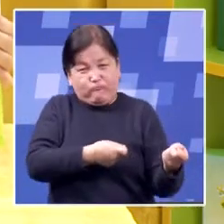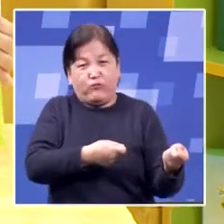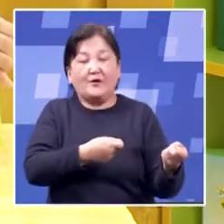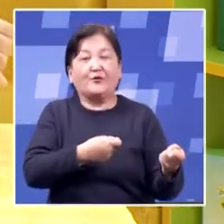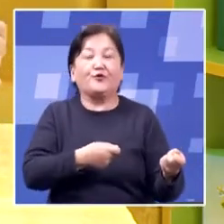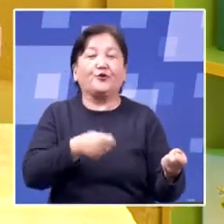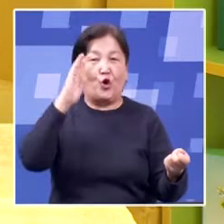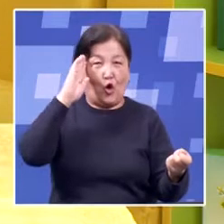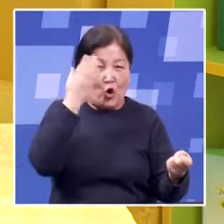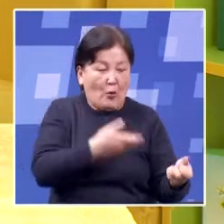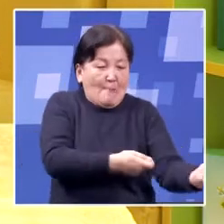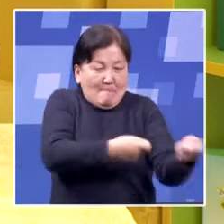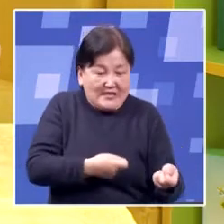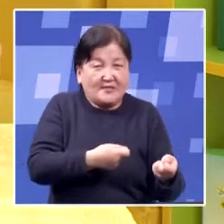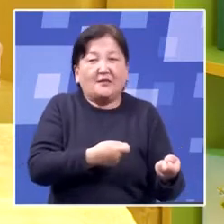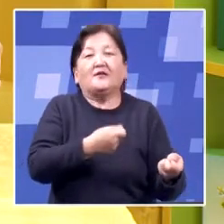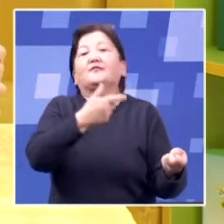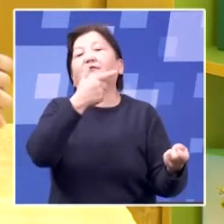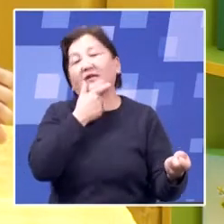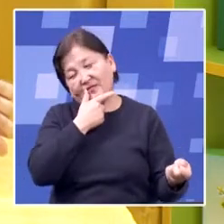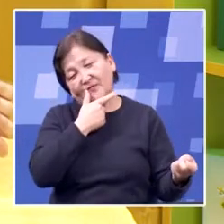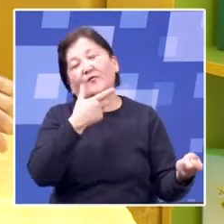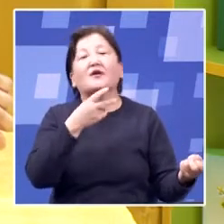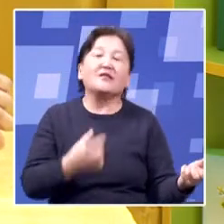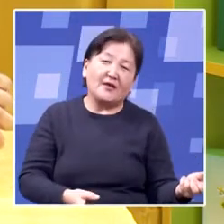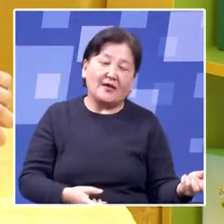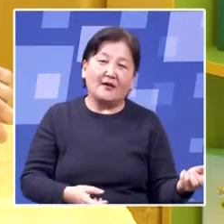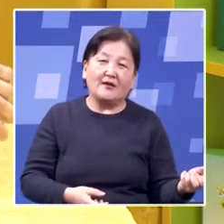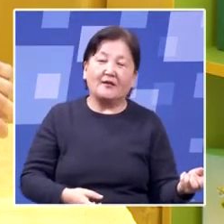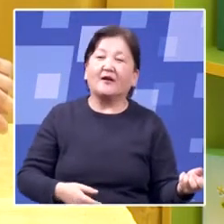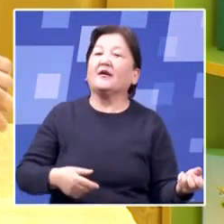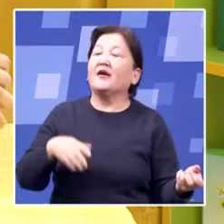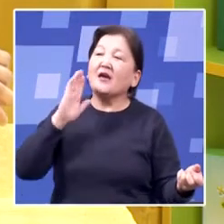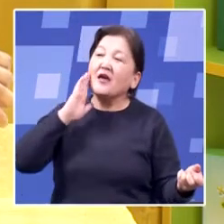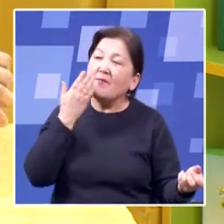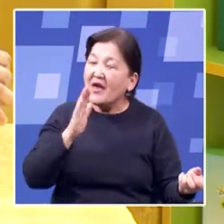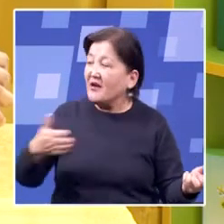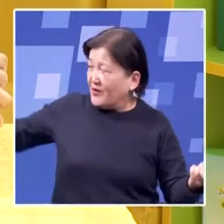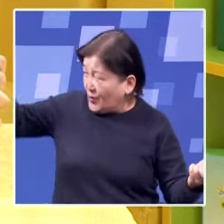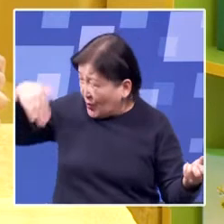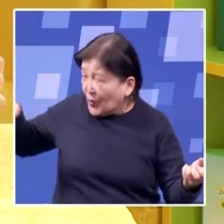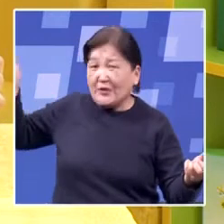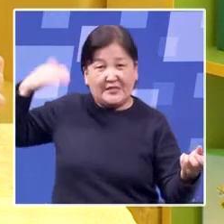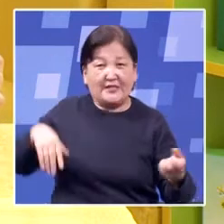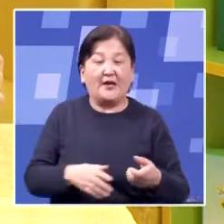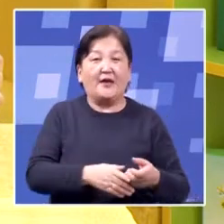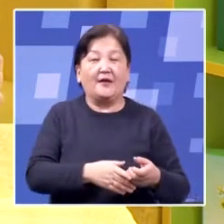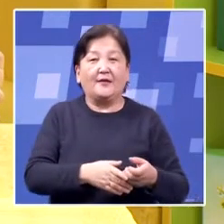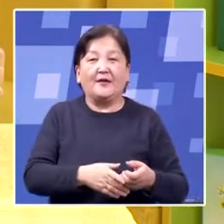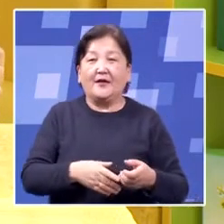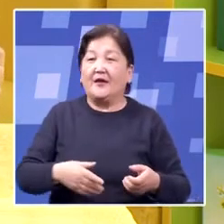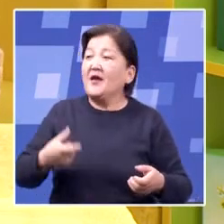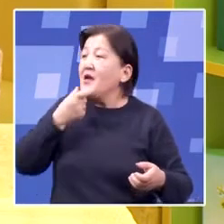бэ. Өвгөн манжингаа татаад дийлсэнгүй. Ингээд эмэгнээ дуудахаар болчихын.